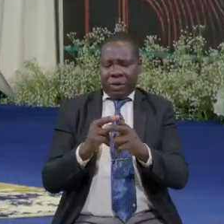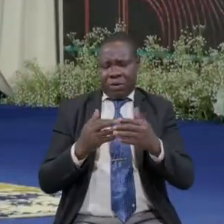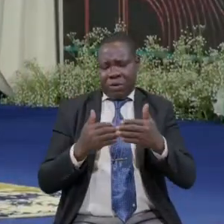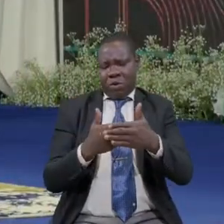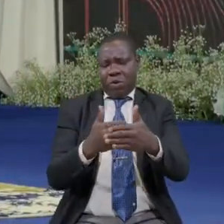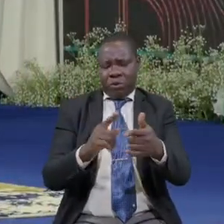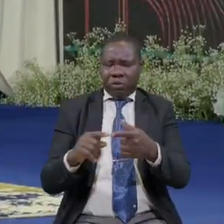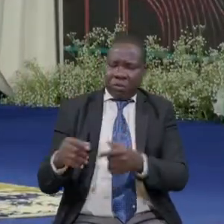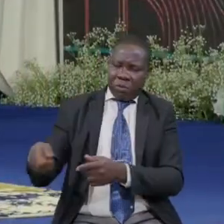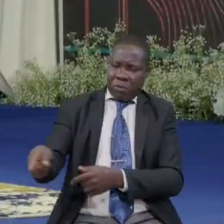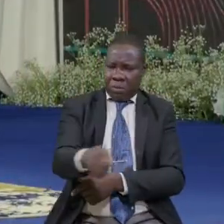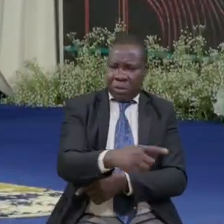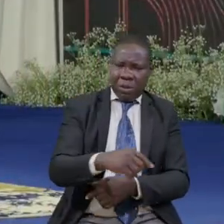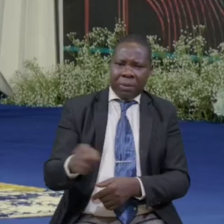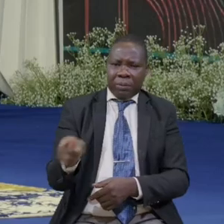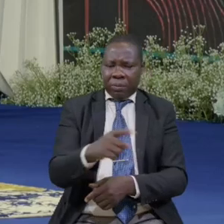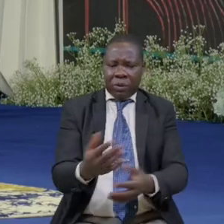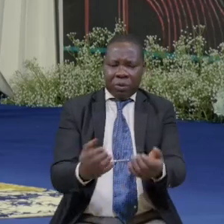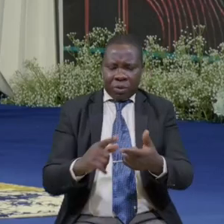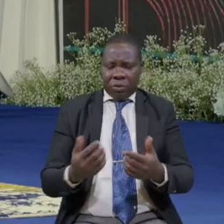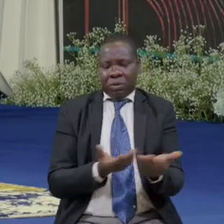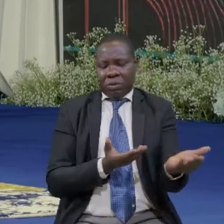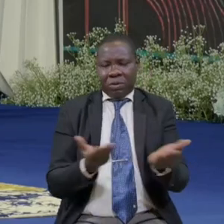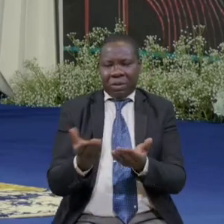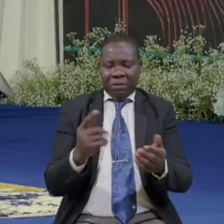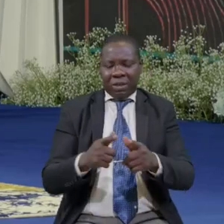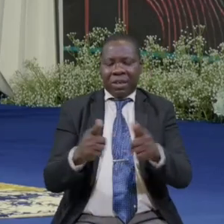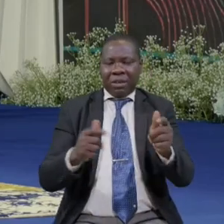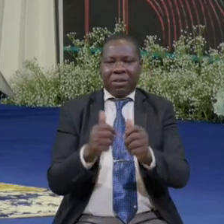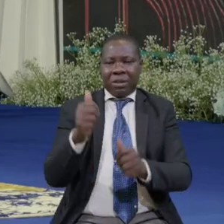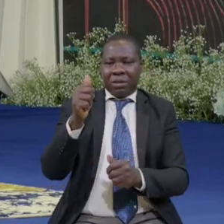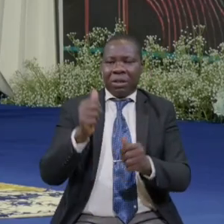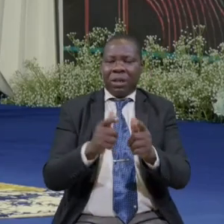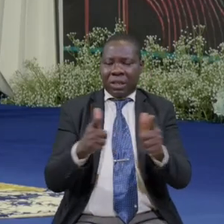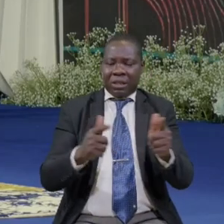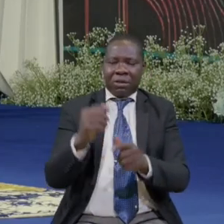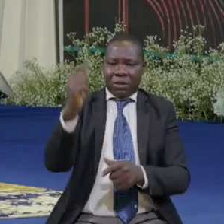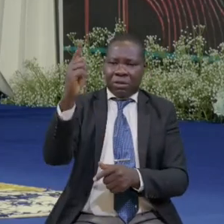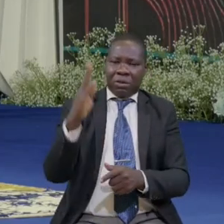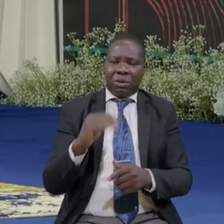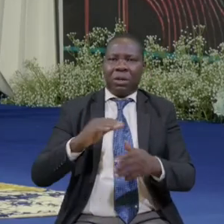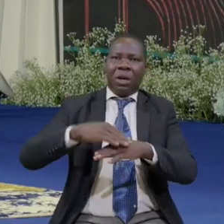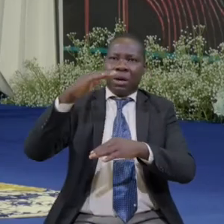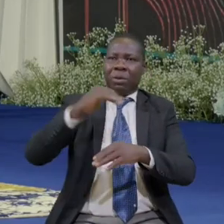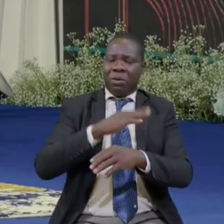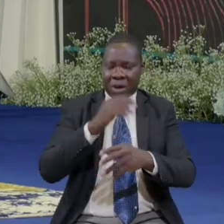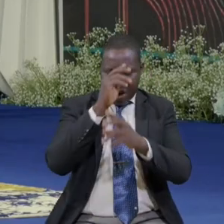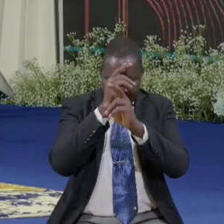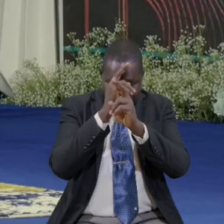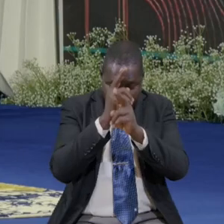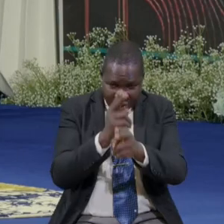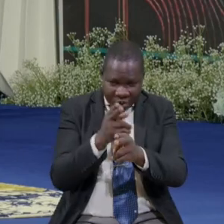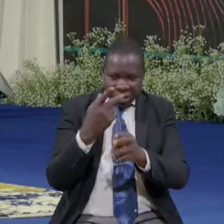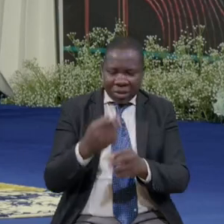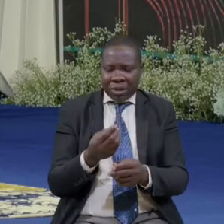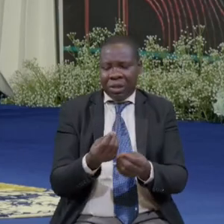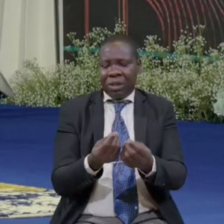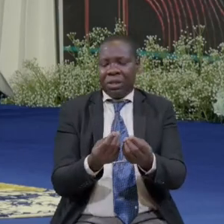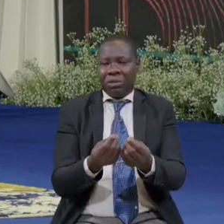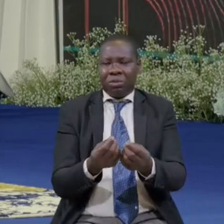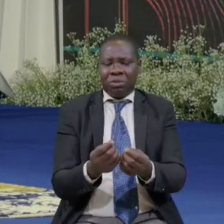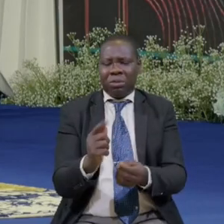d'eux, ils veulent servir le grand Dieu en haut, ils veulent honorer le petit